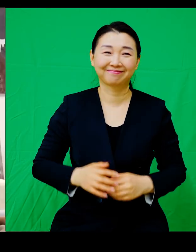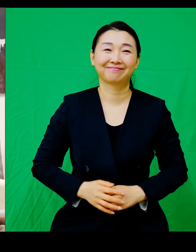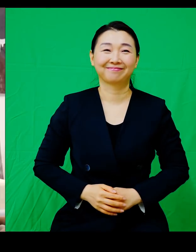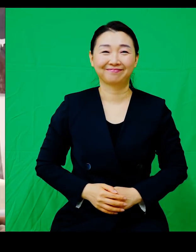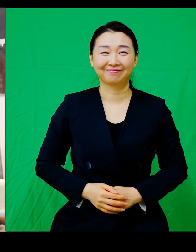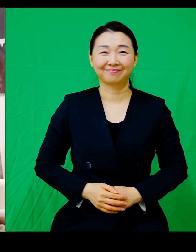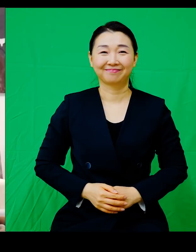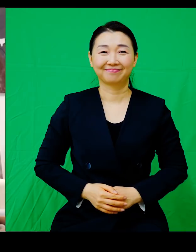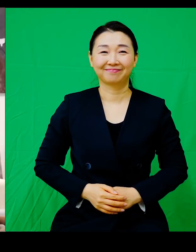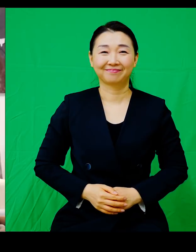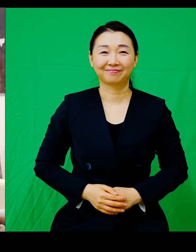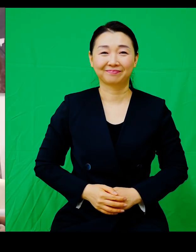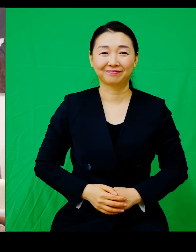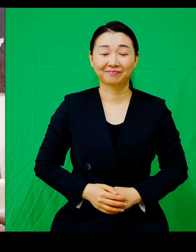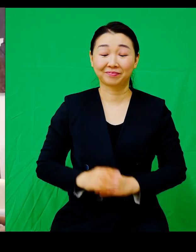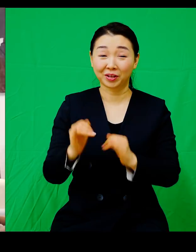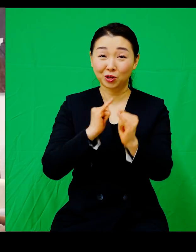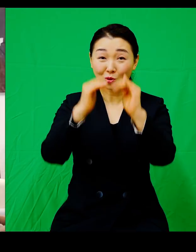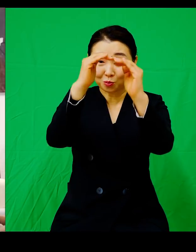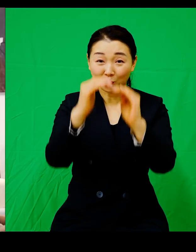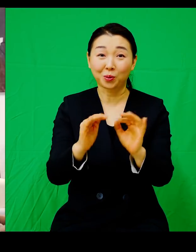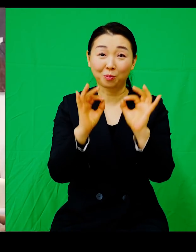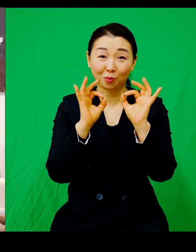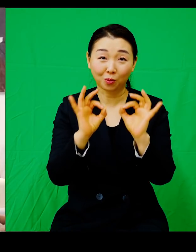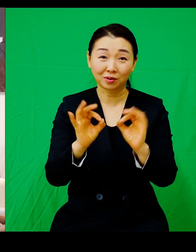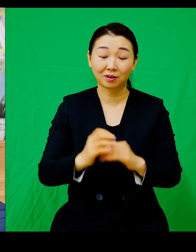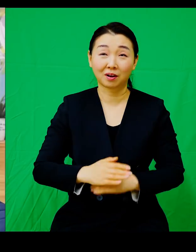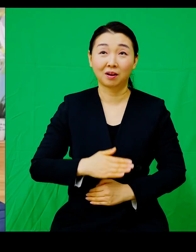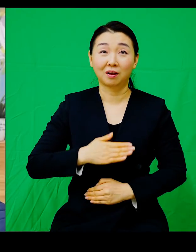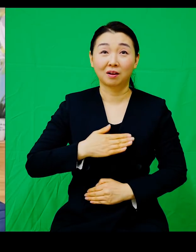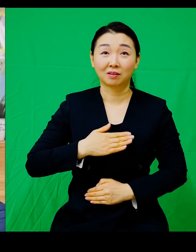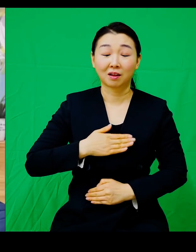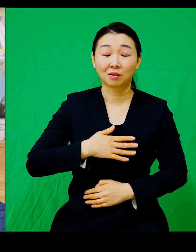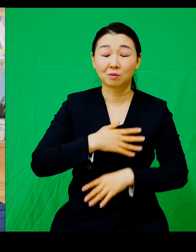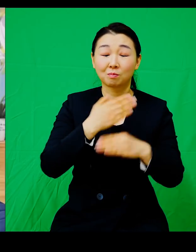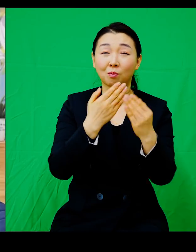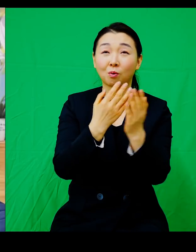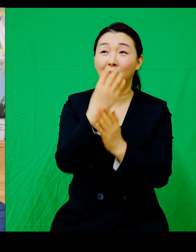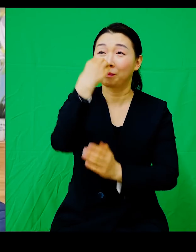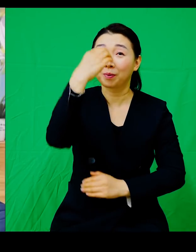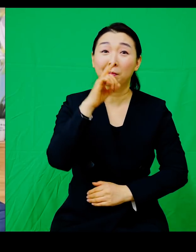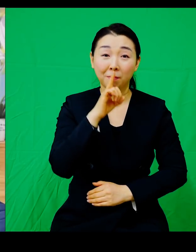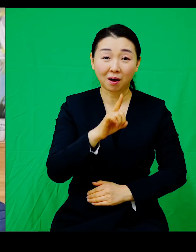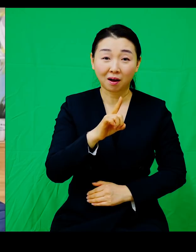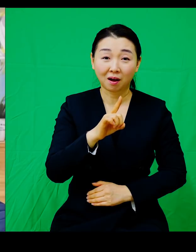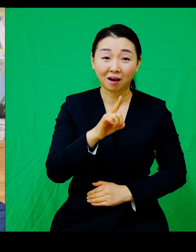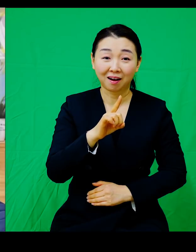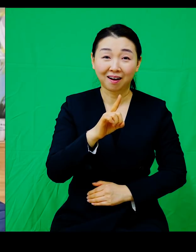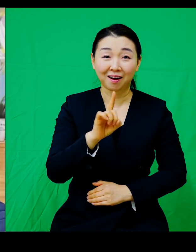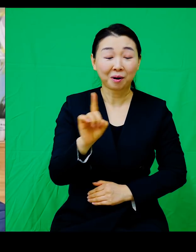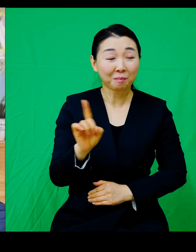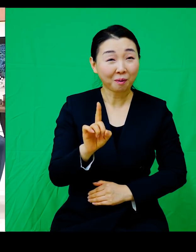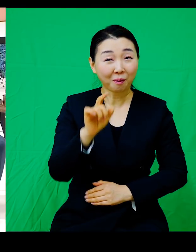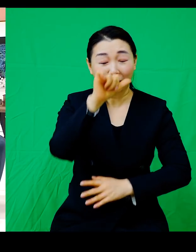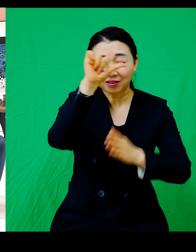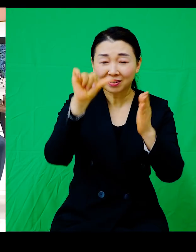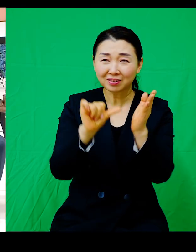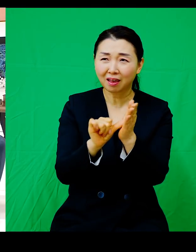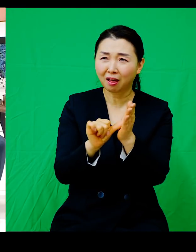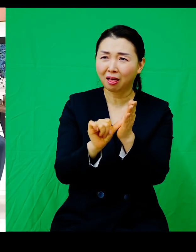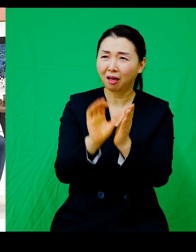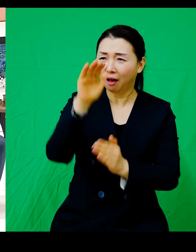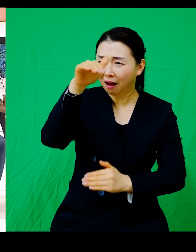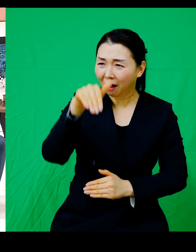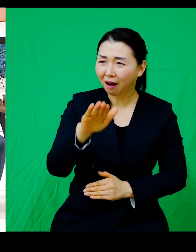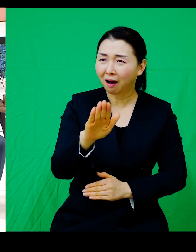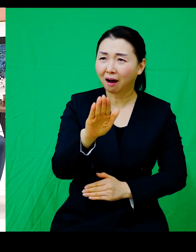반갑습니다. 반갑습니다. 네, 인터뷰를 보니까 네. 나는 오만방자했다. 네, 나는 네. 뭔가 굴곡 있는